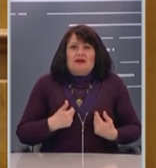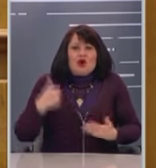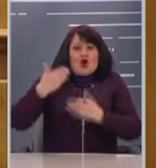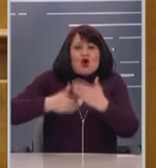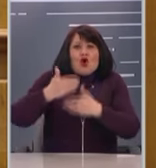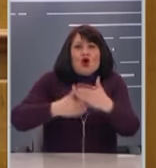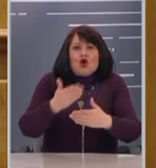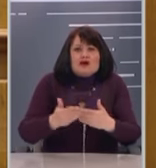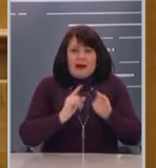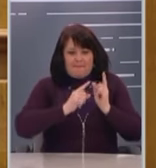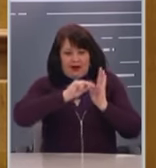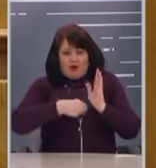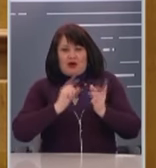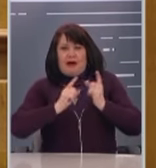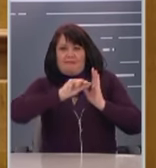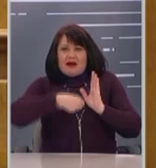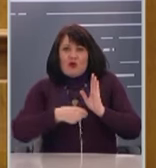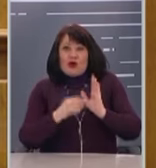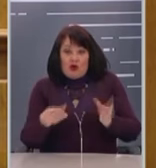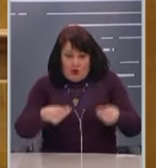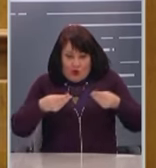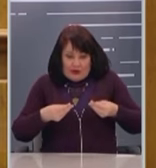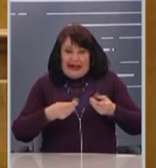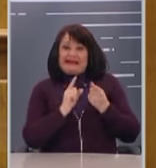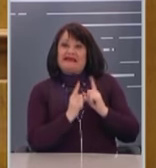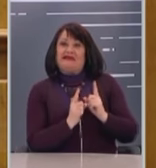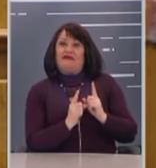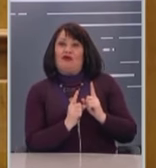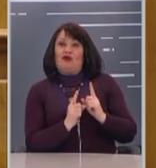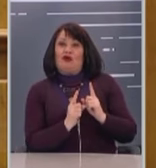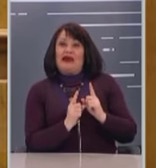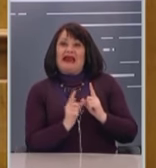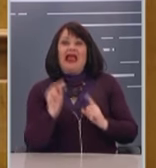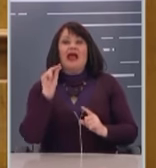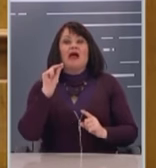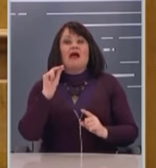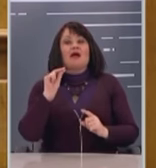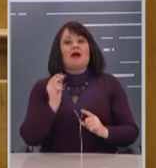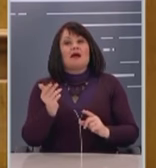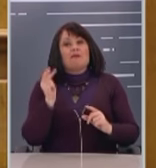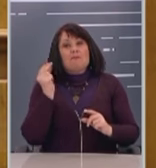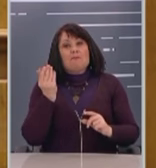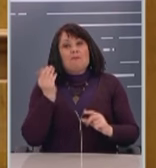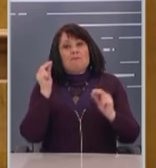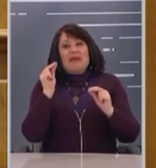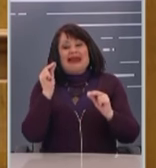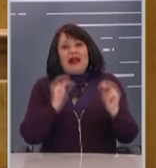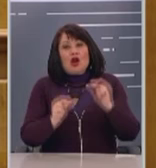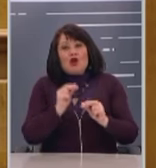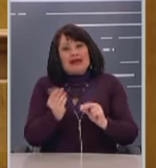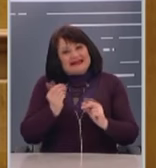χρόνια των μνημονίων, μόλις είχαμε μια συμφωνία που ήταν αντίθετα τις προεκλογικές μας διακηρύξεις, τη φέραμε στην κρίση του ελληνικού